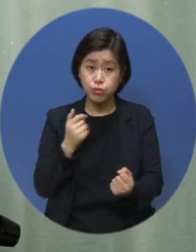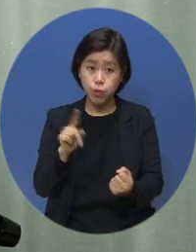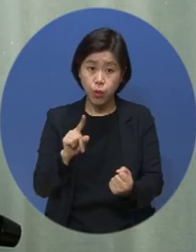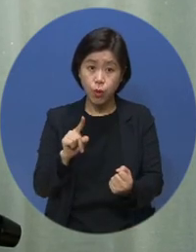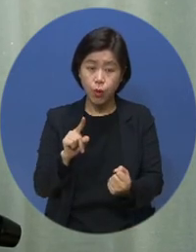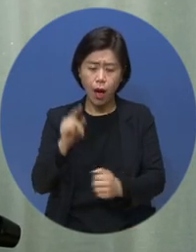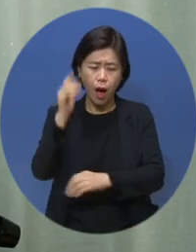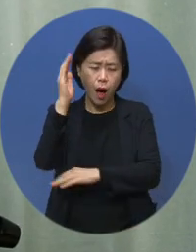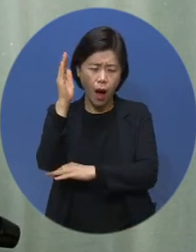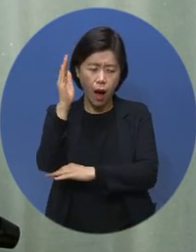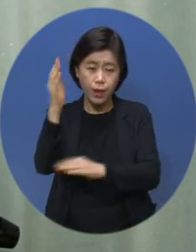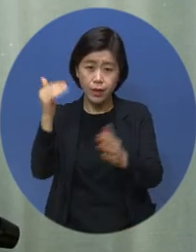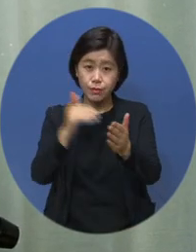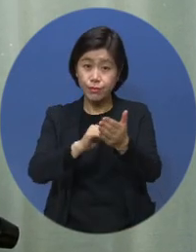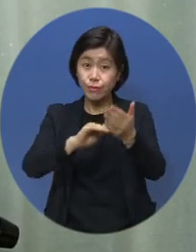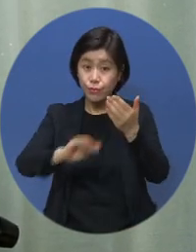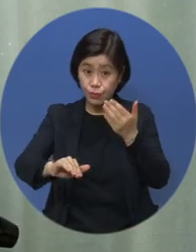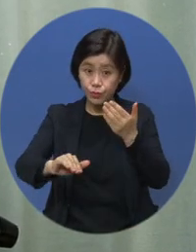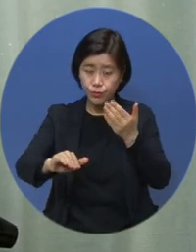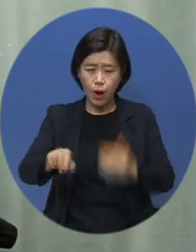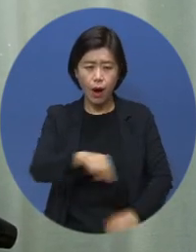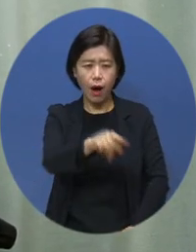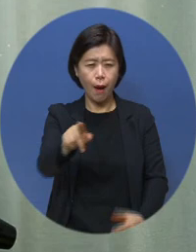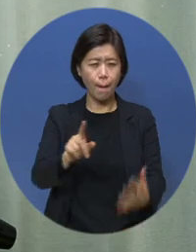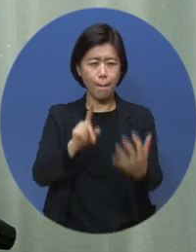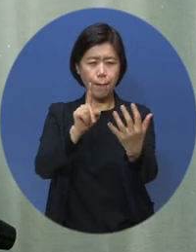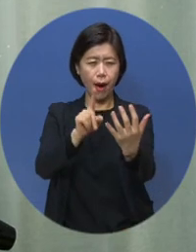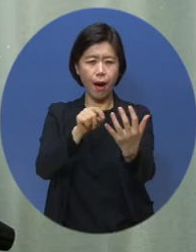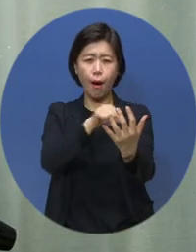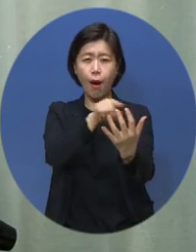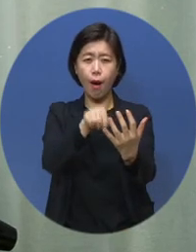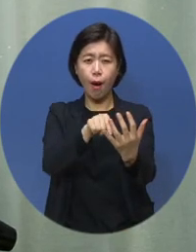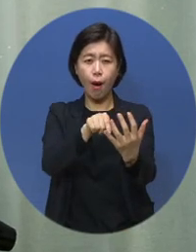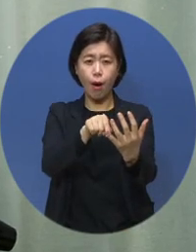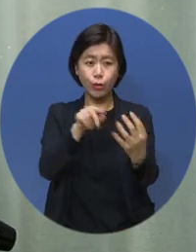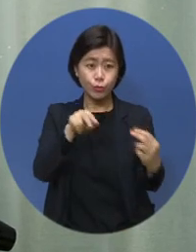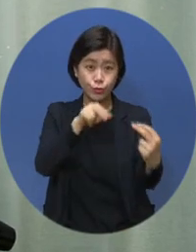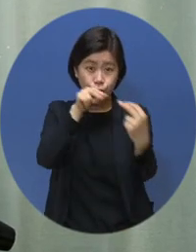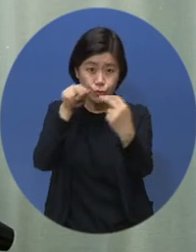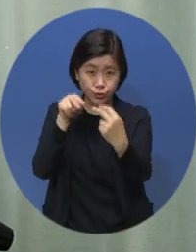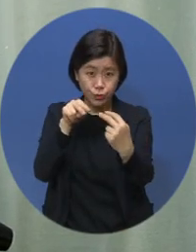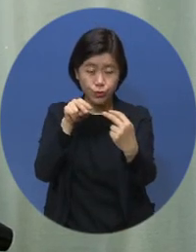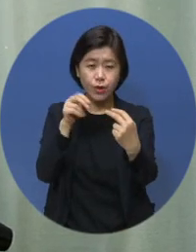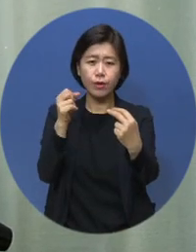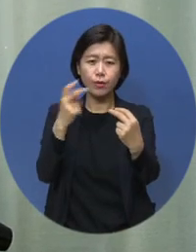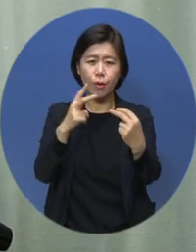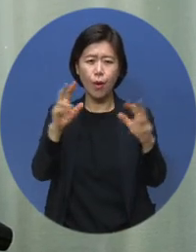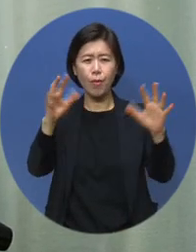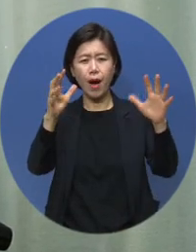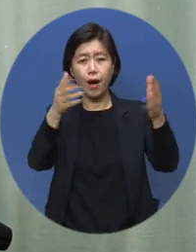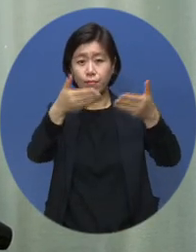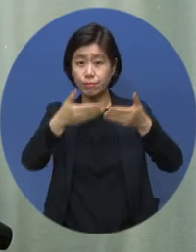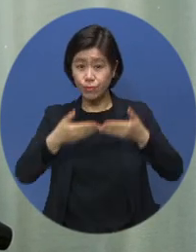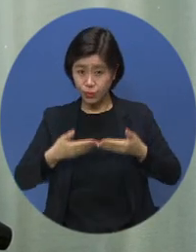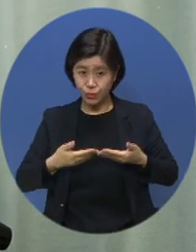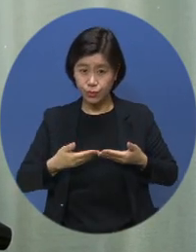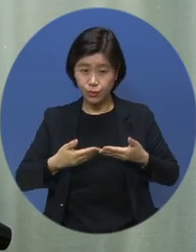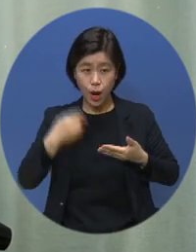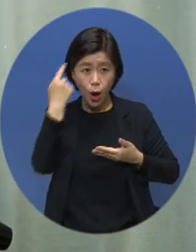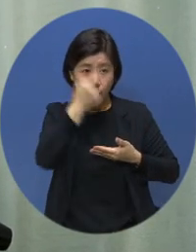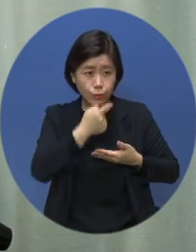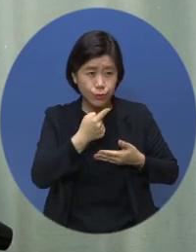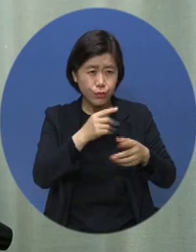끝내는 순간 2분들의 표정이 라든가 둠 p 또 그리고 또 박수 쳐주는 그런 표정